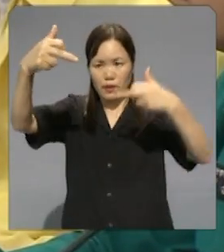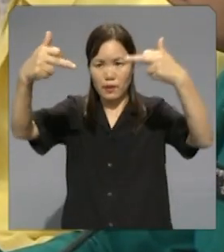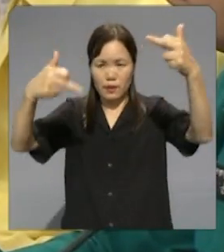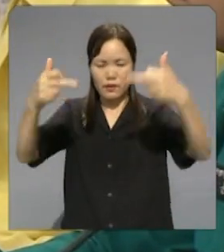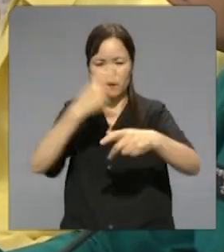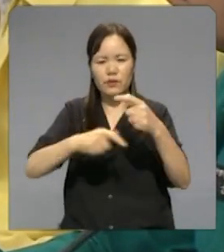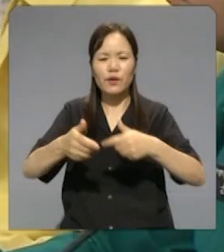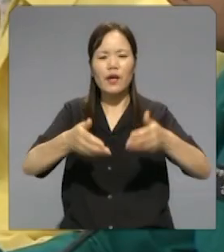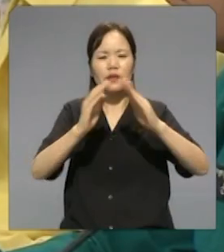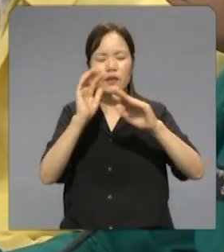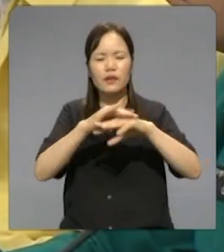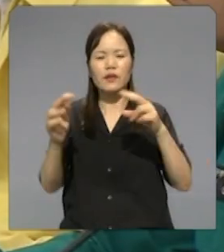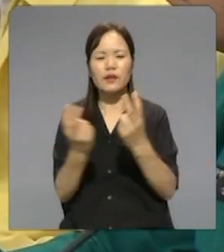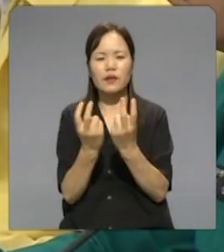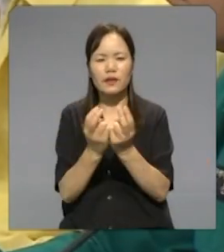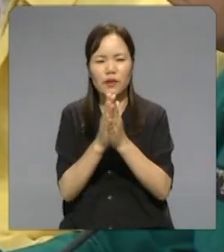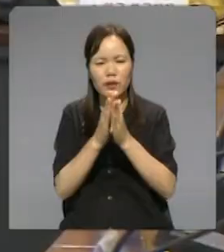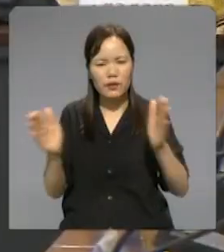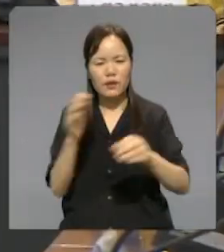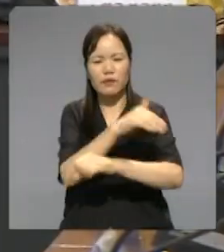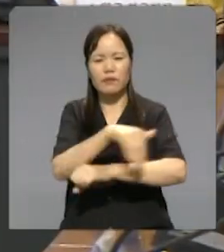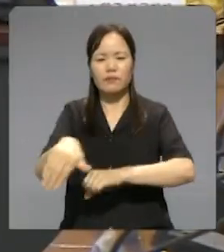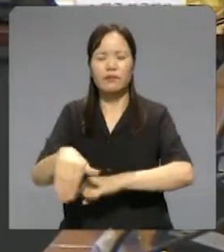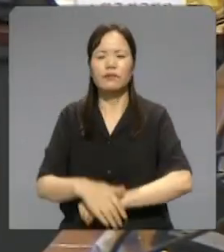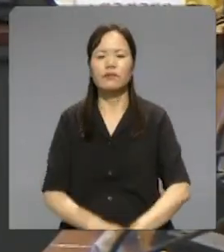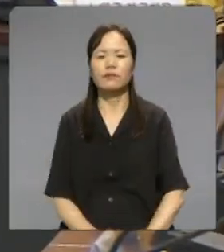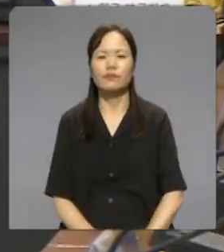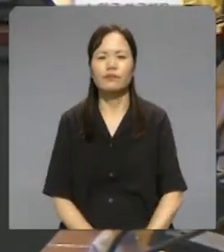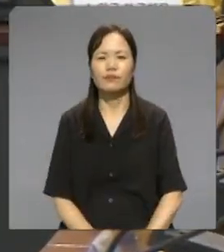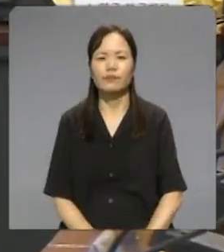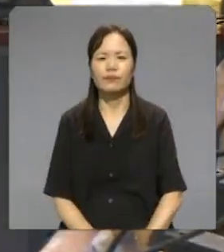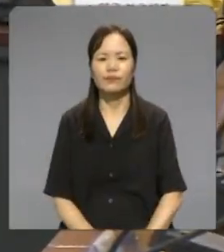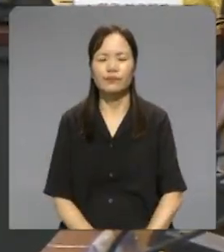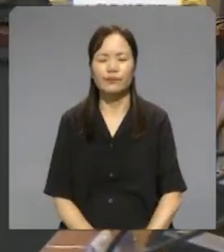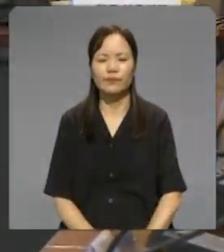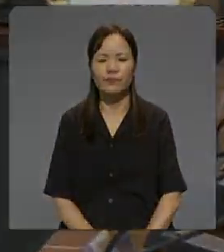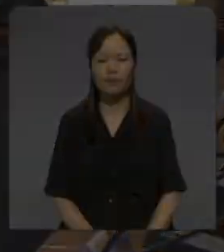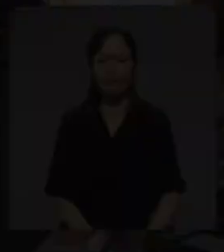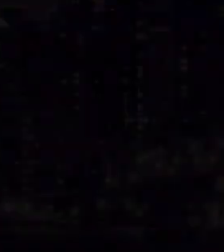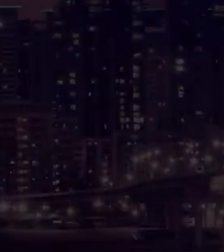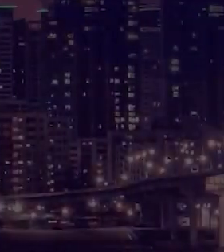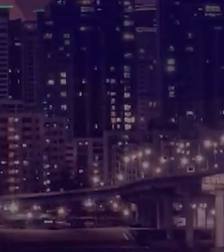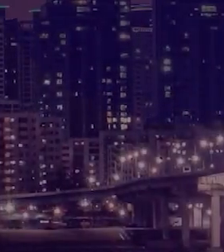추가 설치하는 등의 대책을 실행할 계획입니다. OBS 뉴스 이상호입니다.